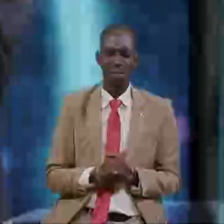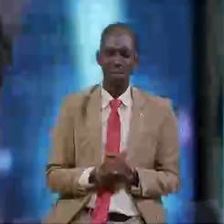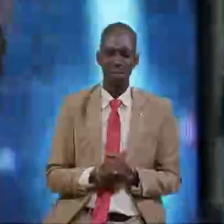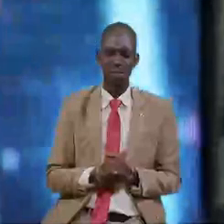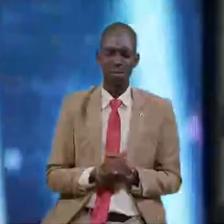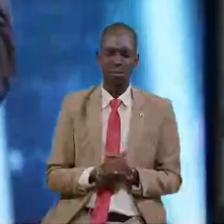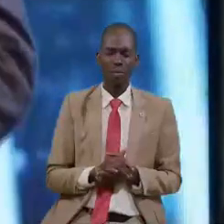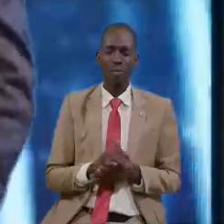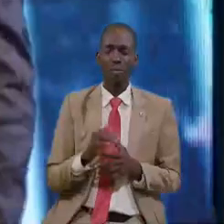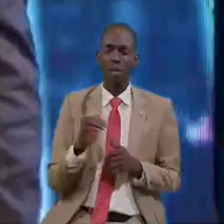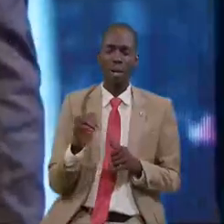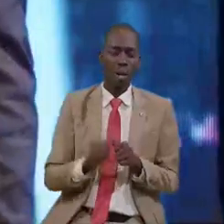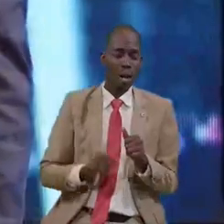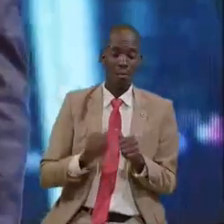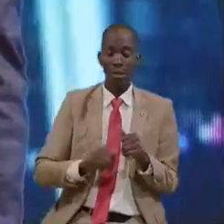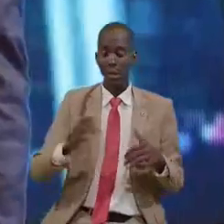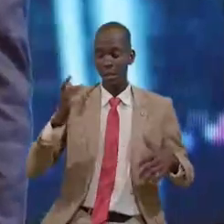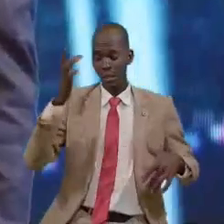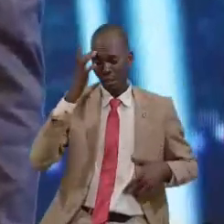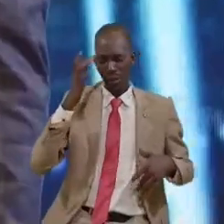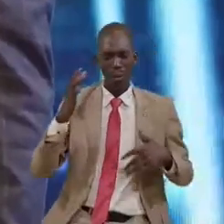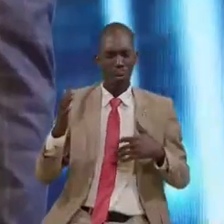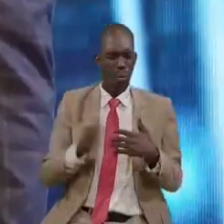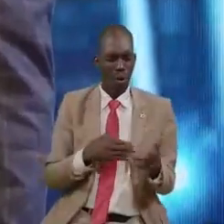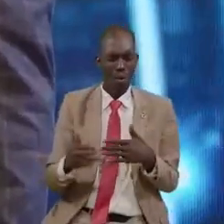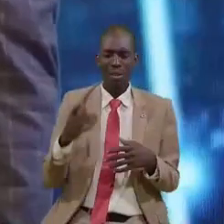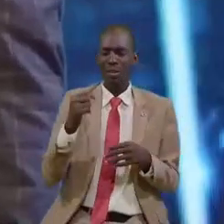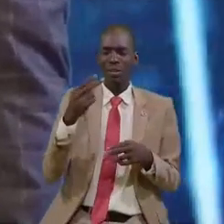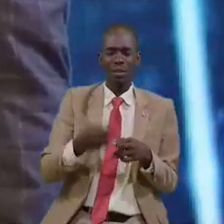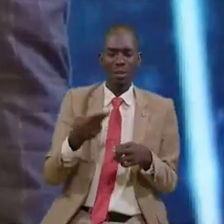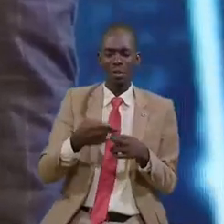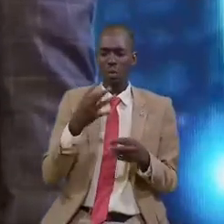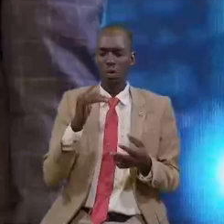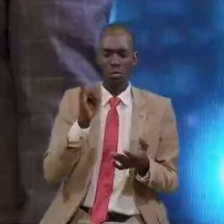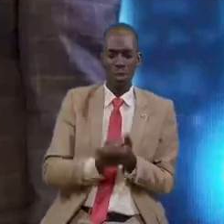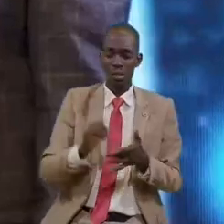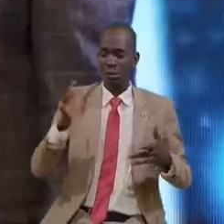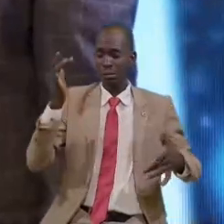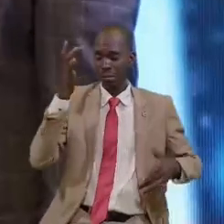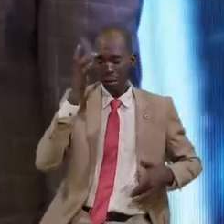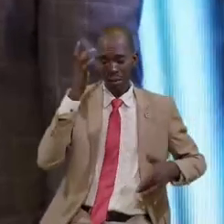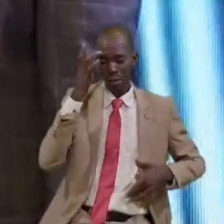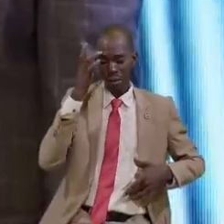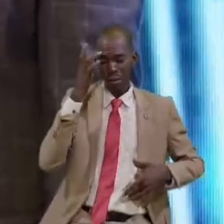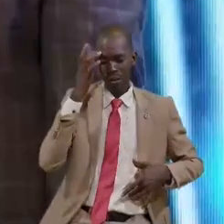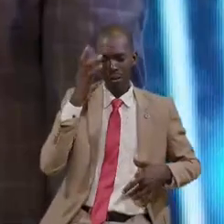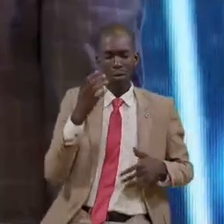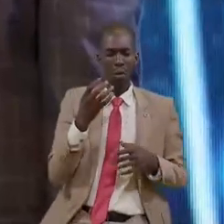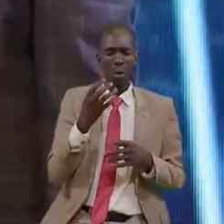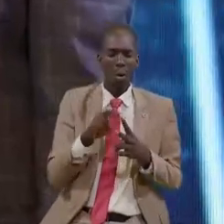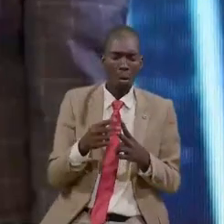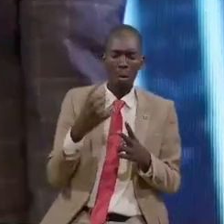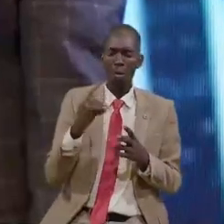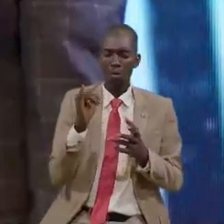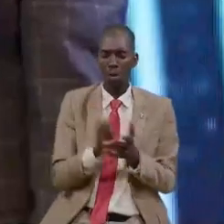Toute maladie, quel que soit le nom de la maladie, ou bien de l'intimité, ou bien